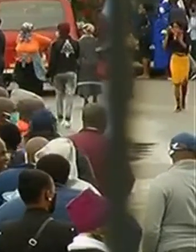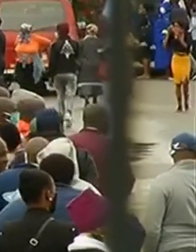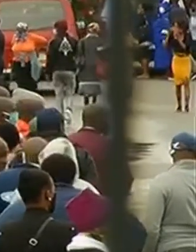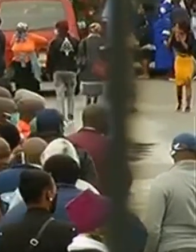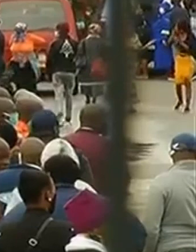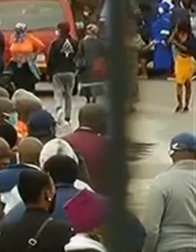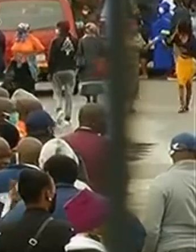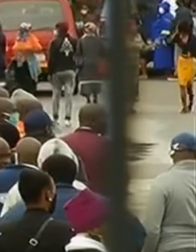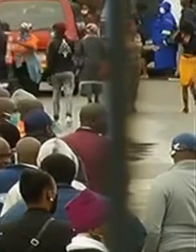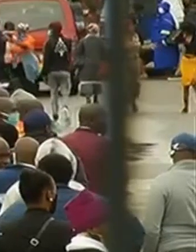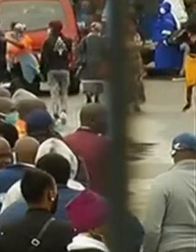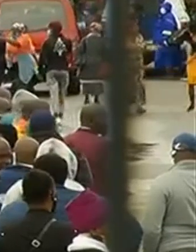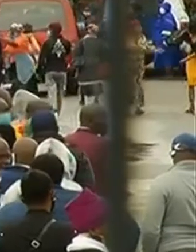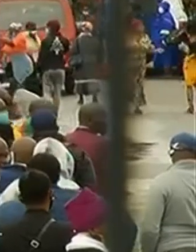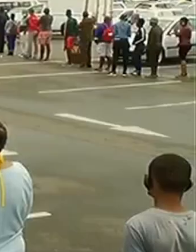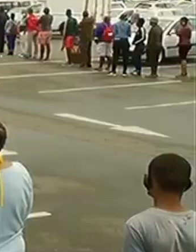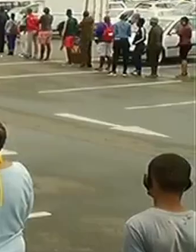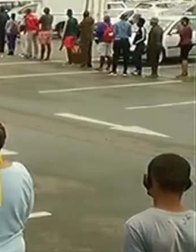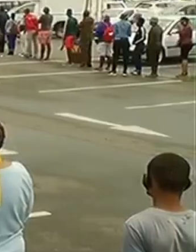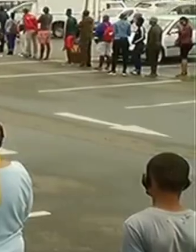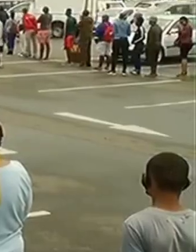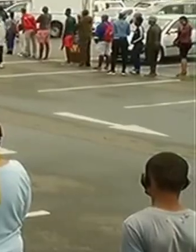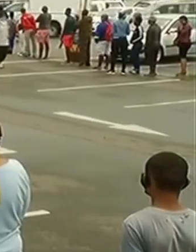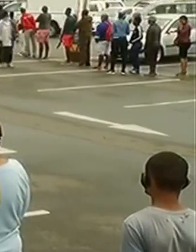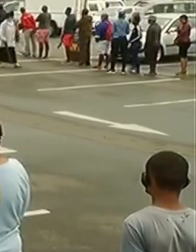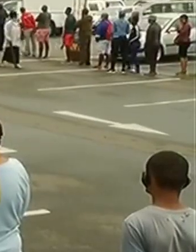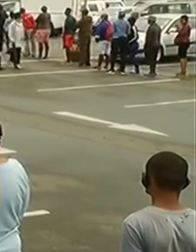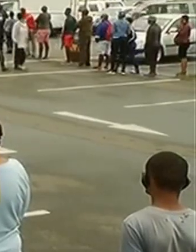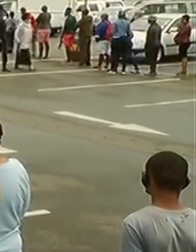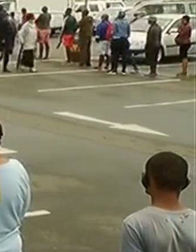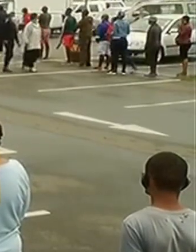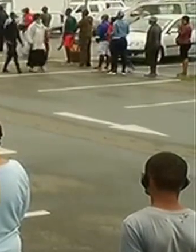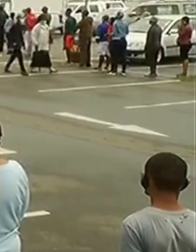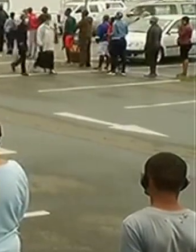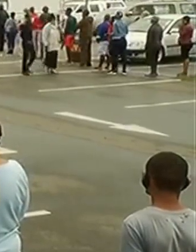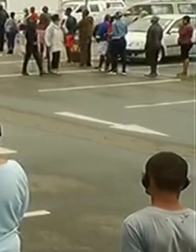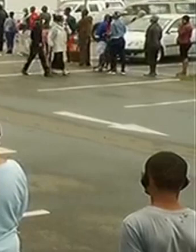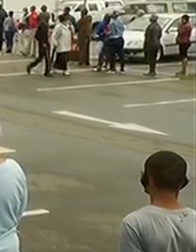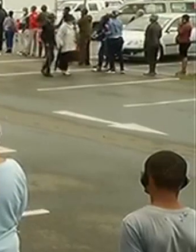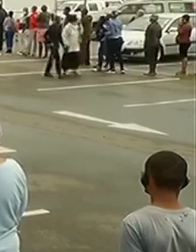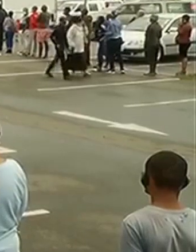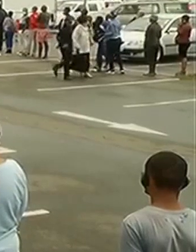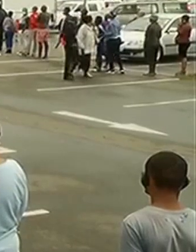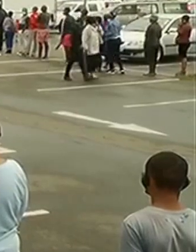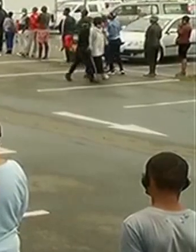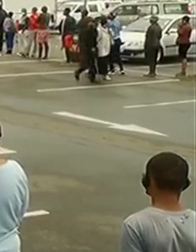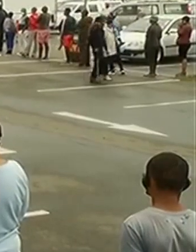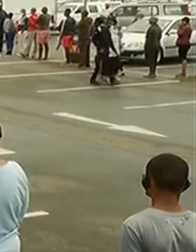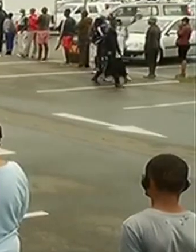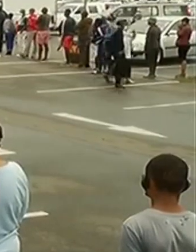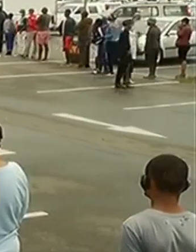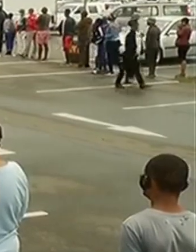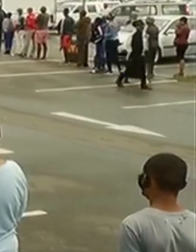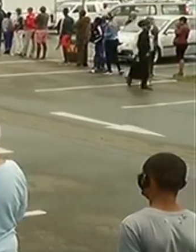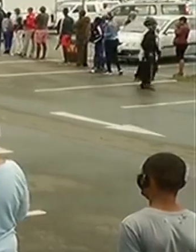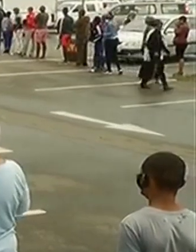behola imali evela kuHulumeni njengaleyo etholwa ngabantu abadala kanye nalabo abaholela izingane ukuthi bangayifaki izicelo ngoba